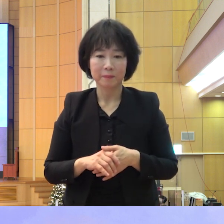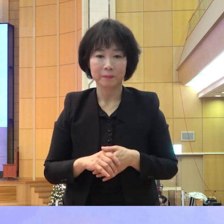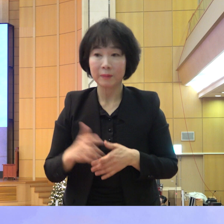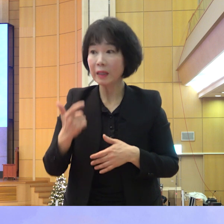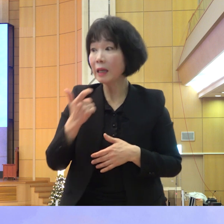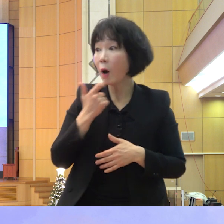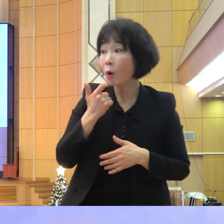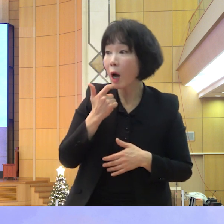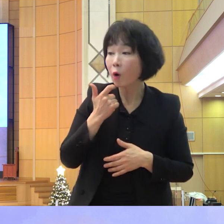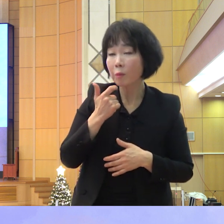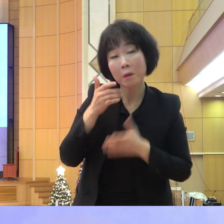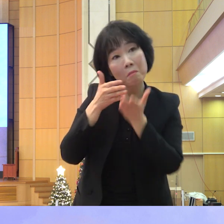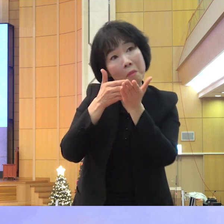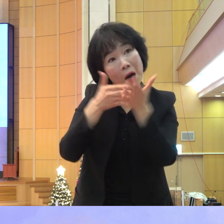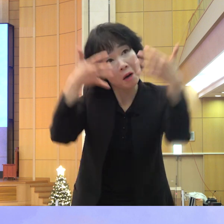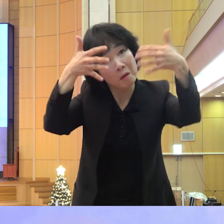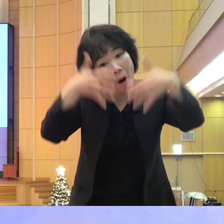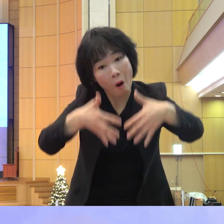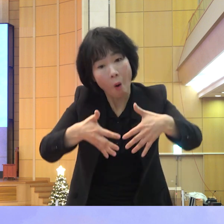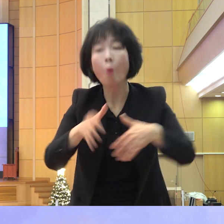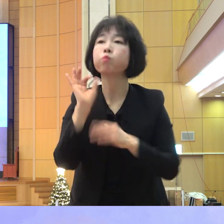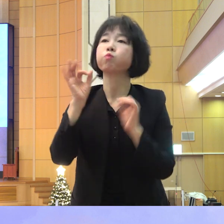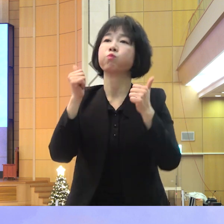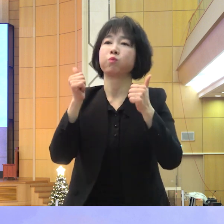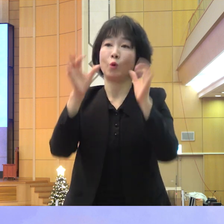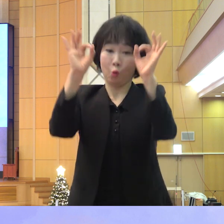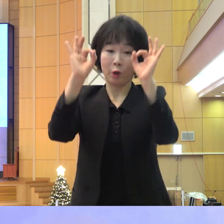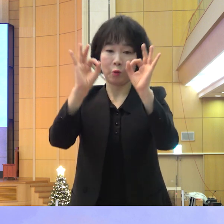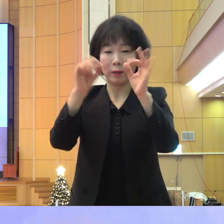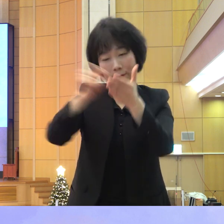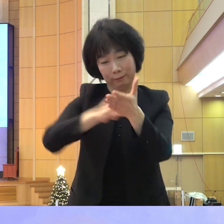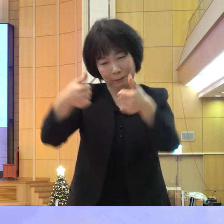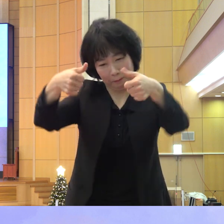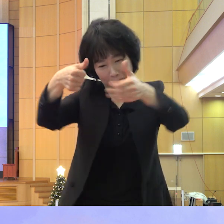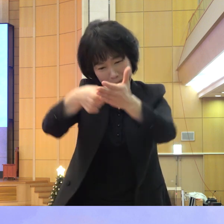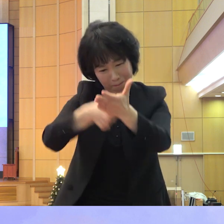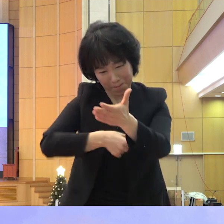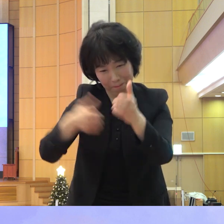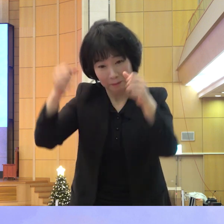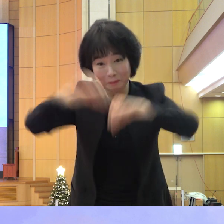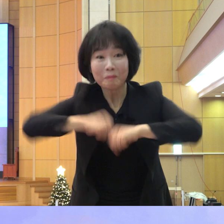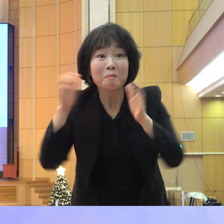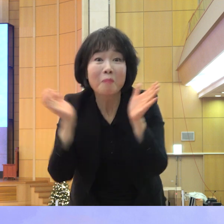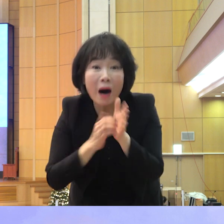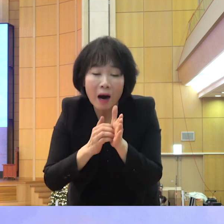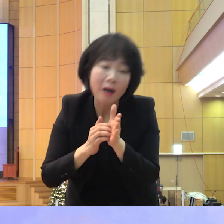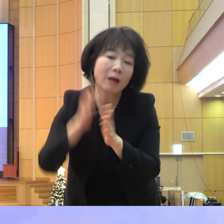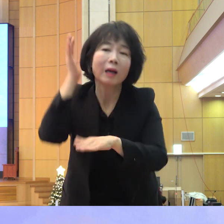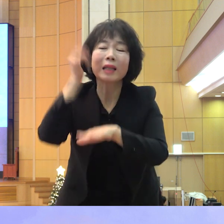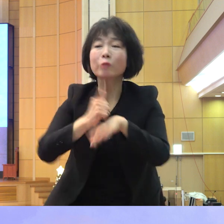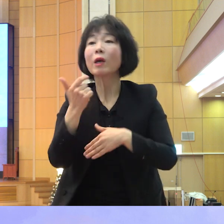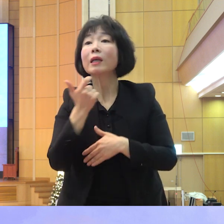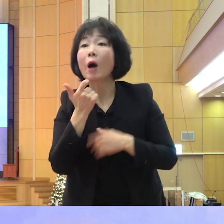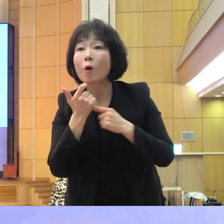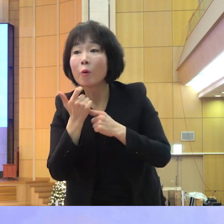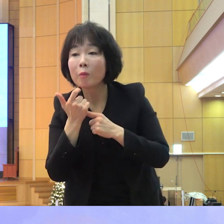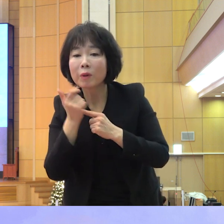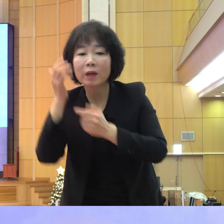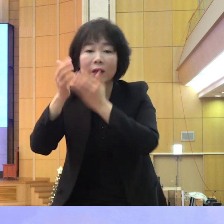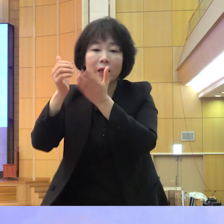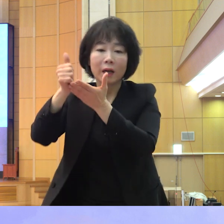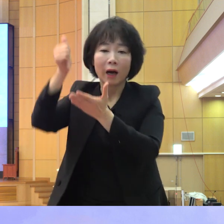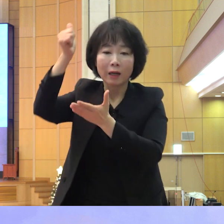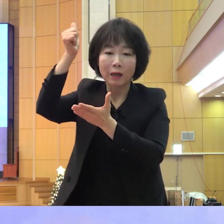그런데 야곱이가 이제 그렇게 제안하니까 삼촌이 좋다 그렇게 하자. 그렇게 해서 야곱이가